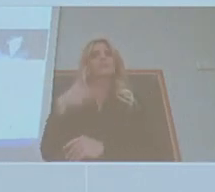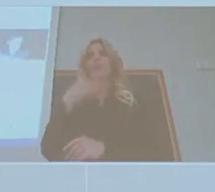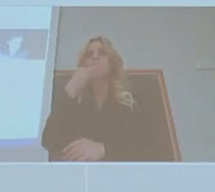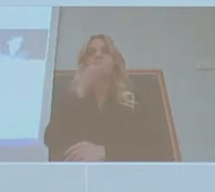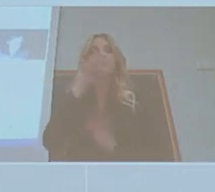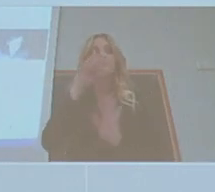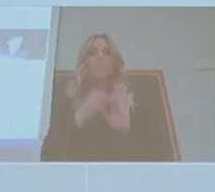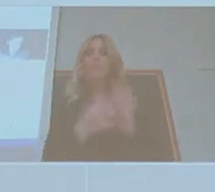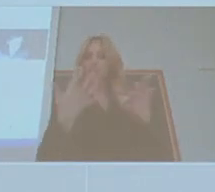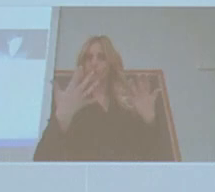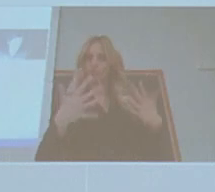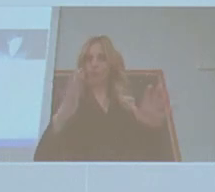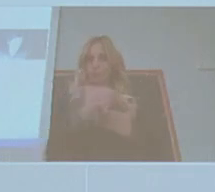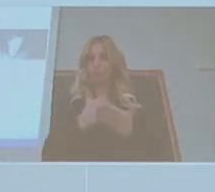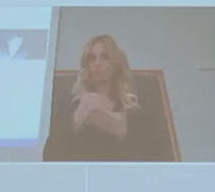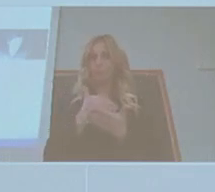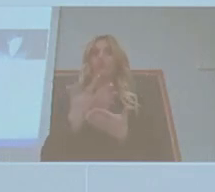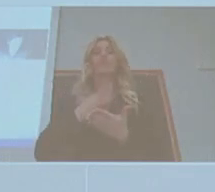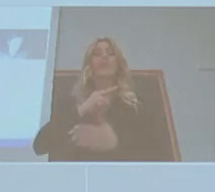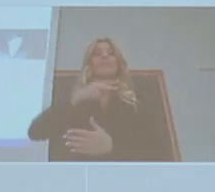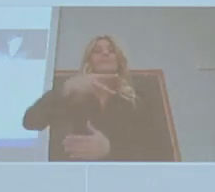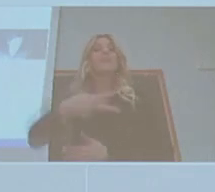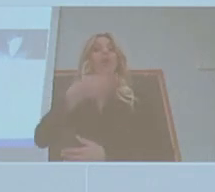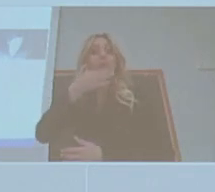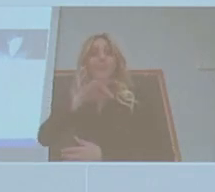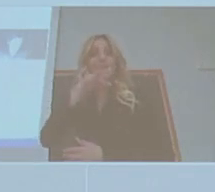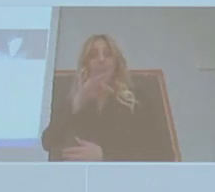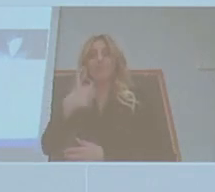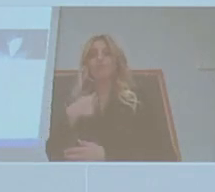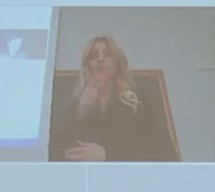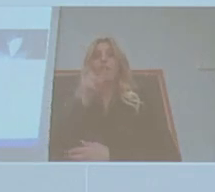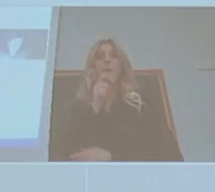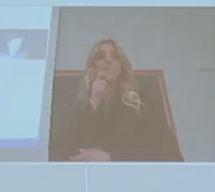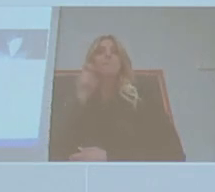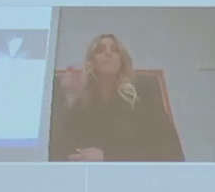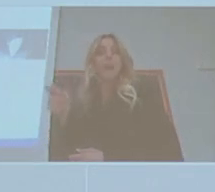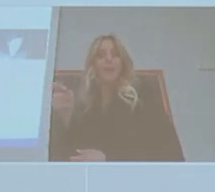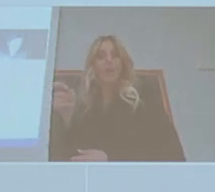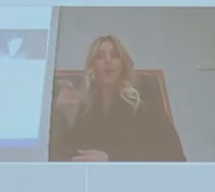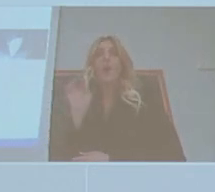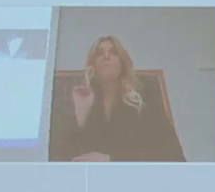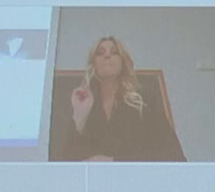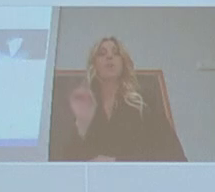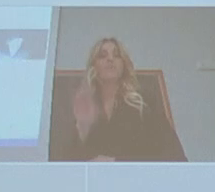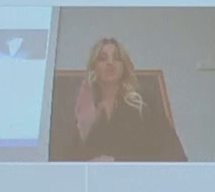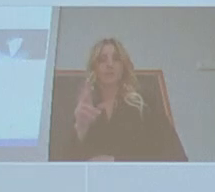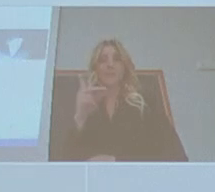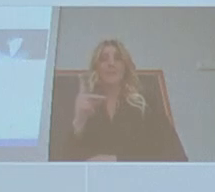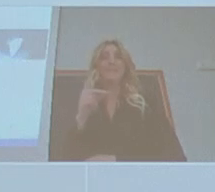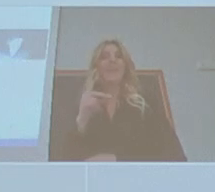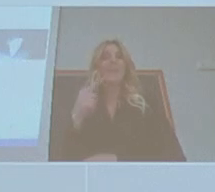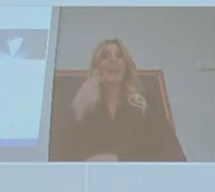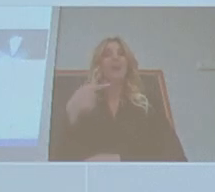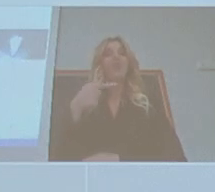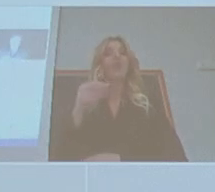C'è la seconda relazione, chiederei la parola di prendere la parola alla professoressa Daniela